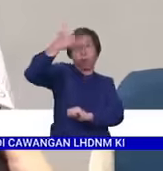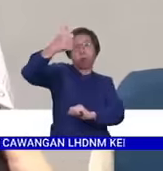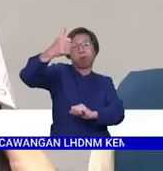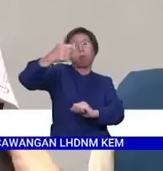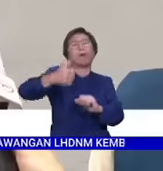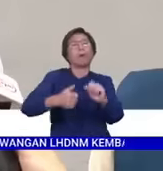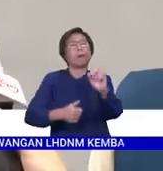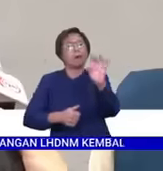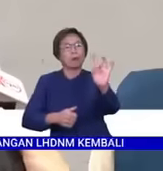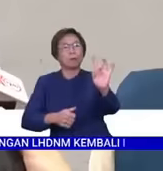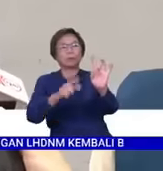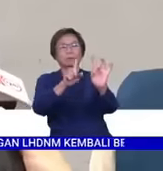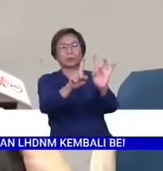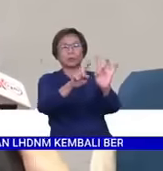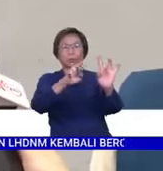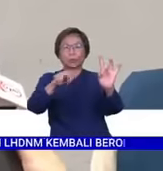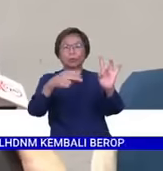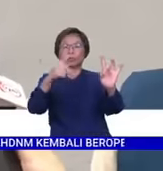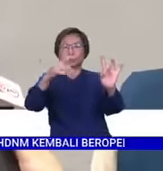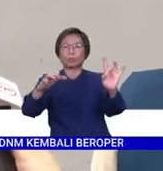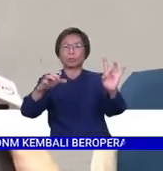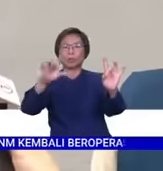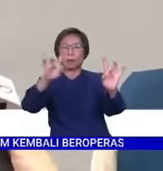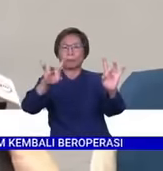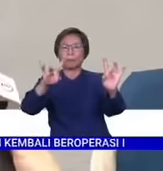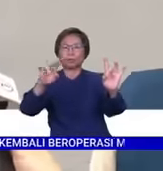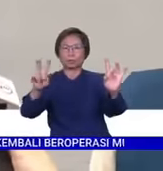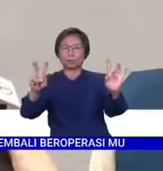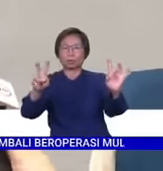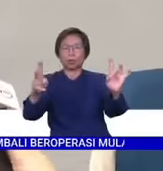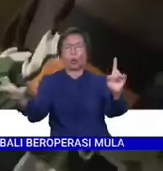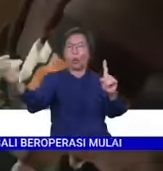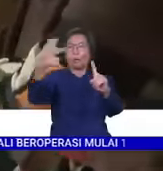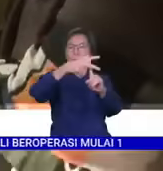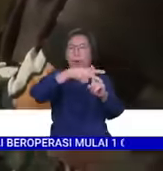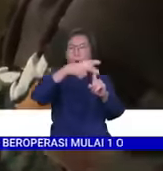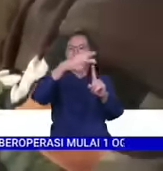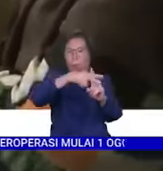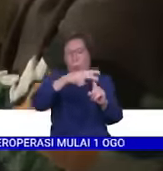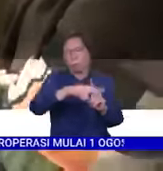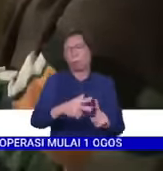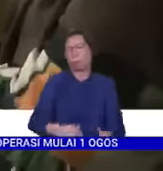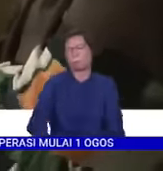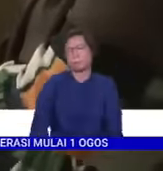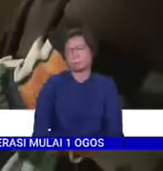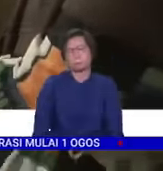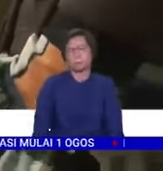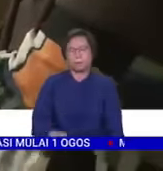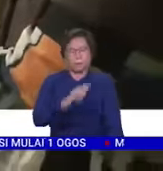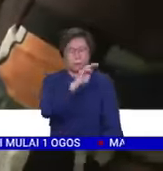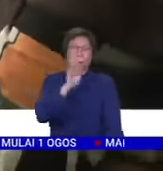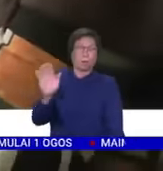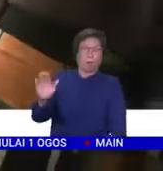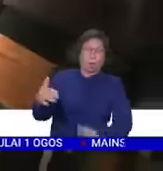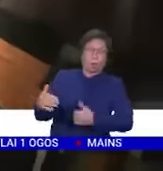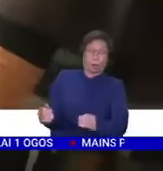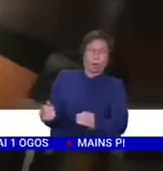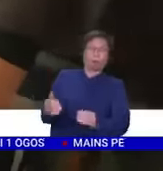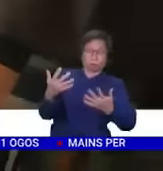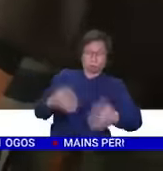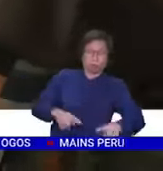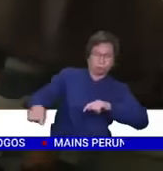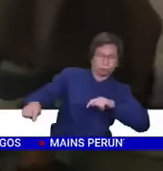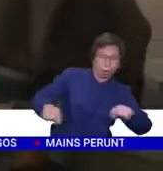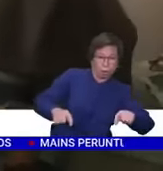yaitu sebanyak 80 1182 permohonan kemunculannya juga telah